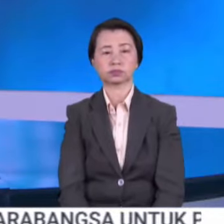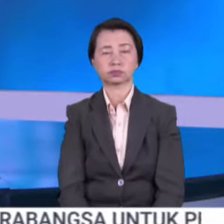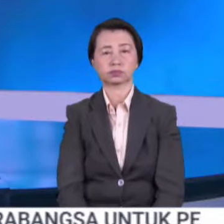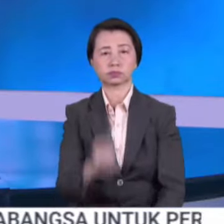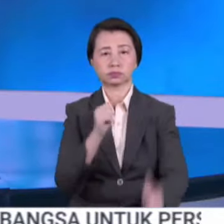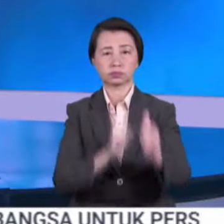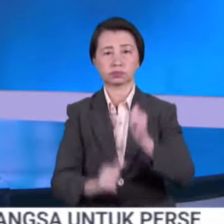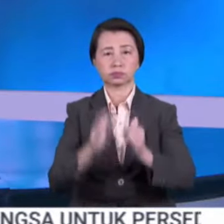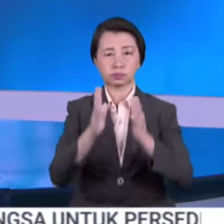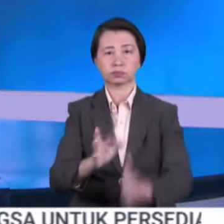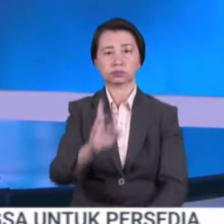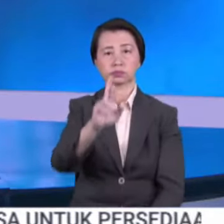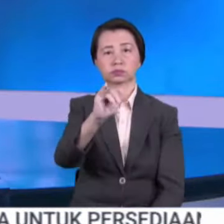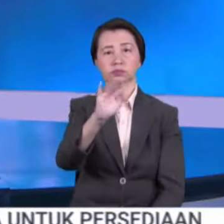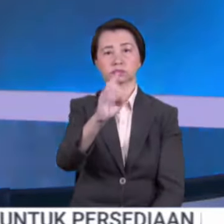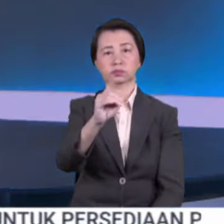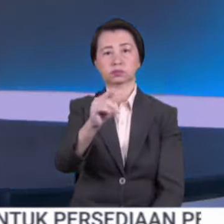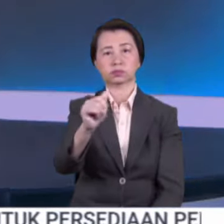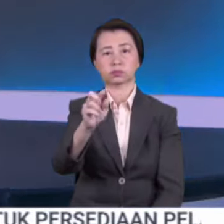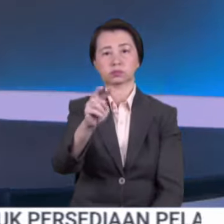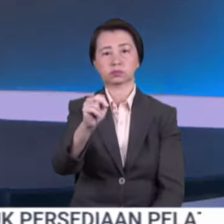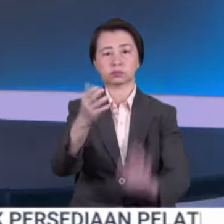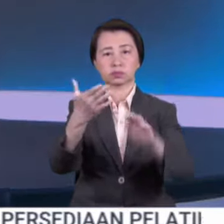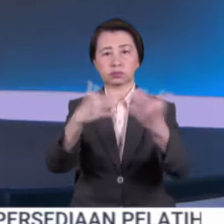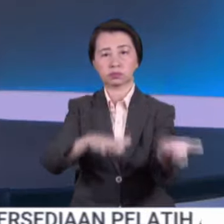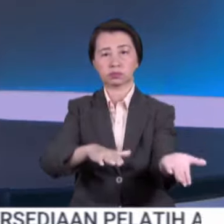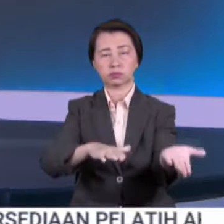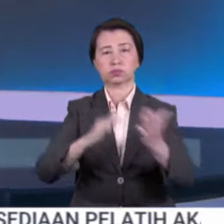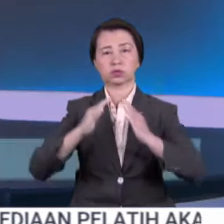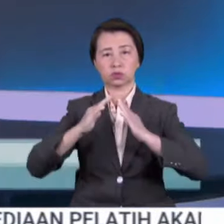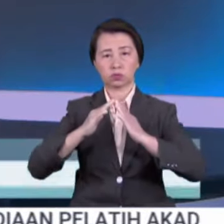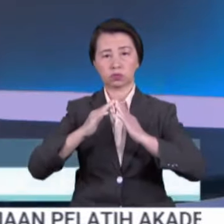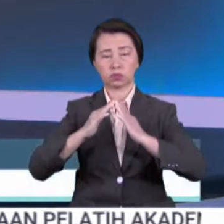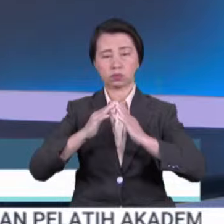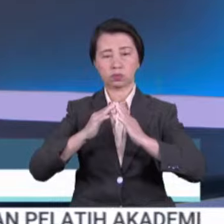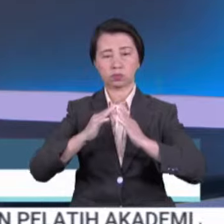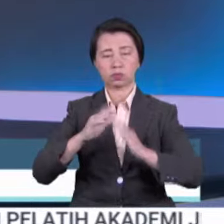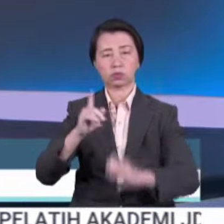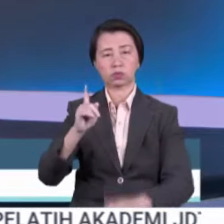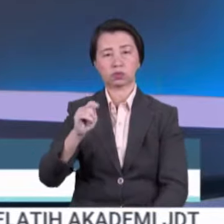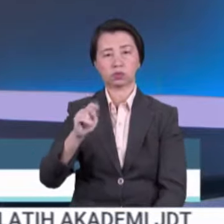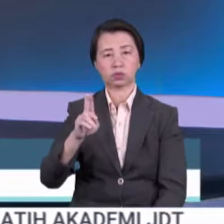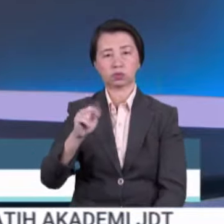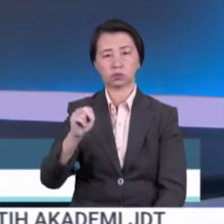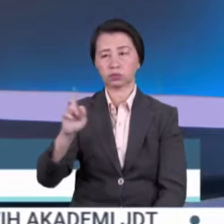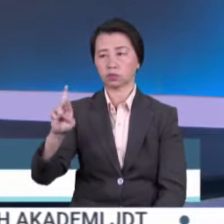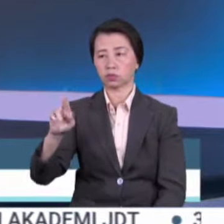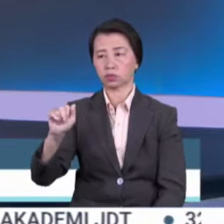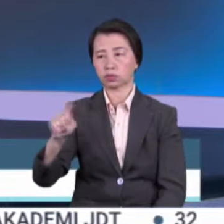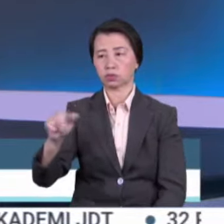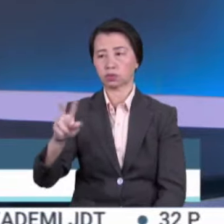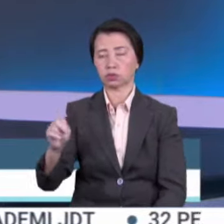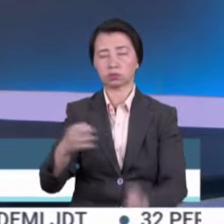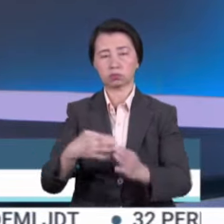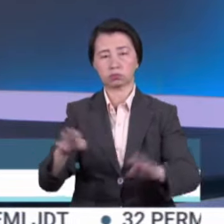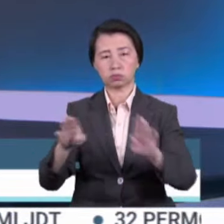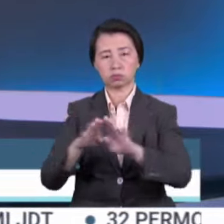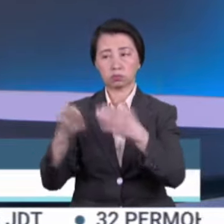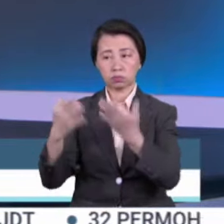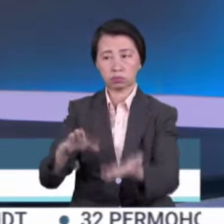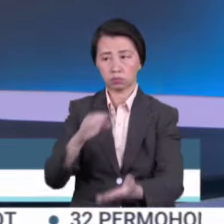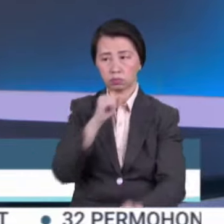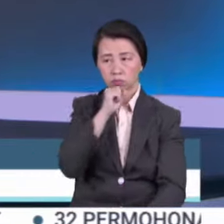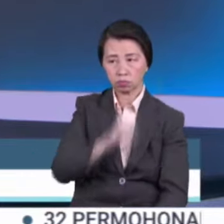Pelakon Rizwan Hashim menghembuskan nafas terakhir di kediamannya di Bandar Tun Razak pagi tadi. Berita pemergian pelakon yang